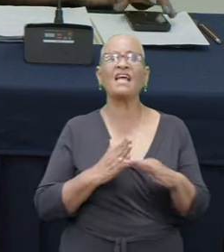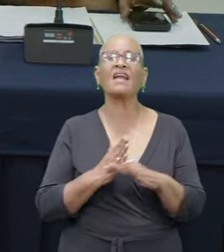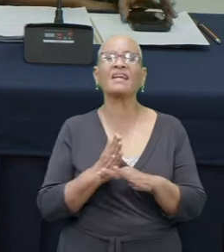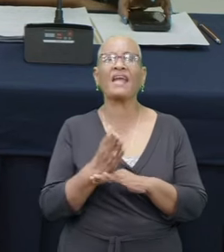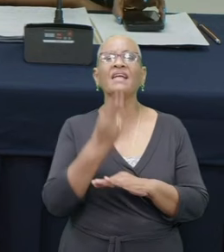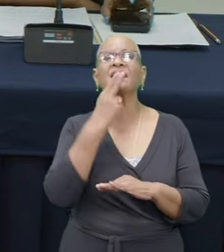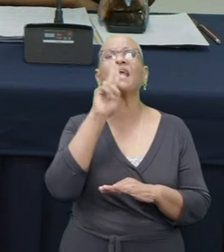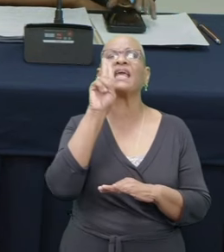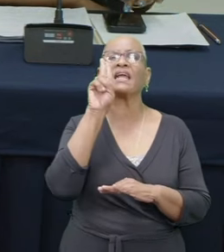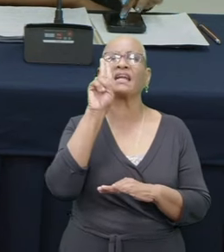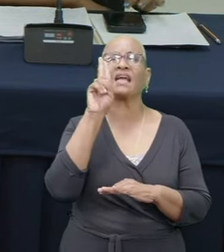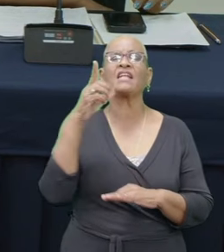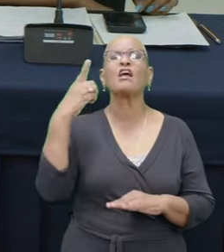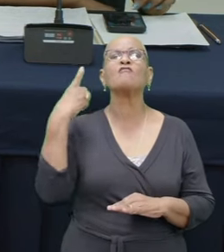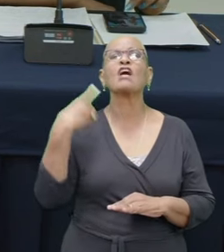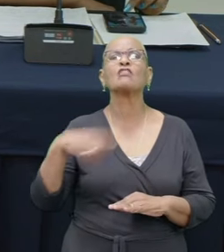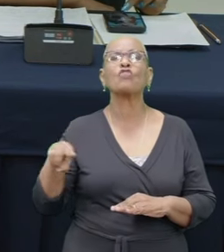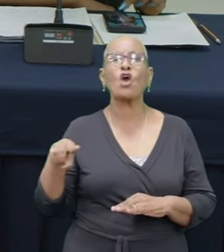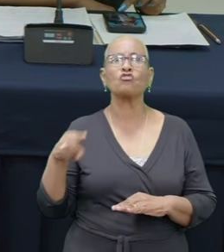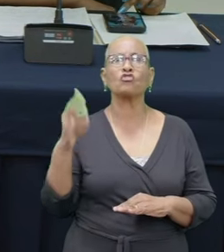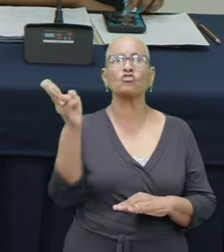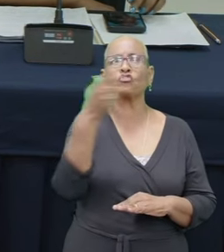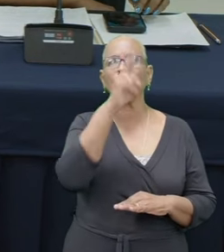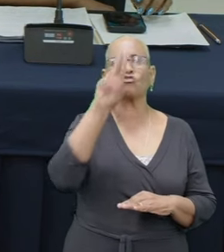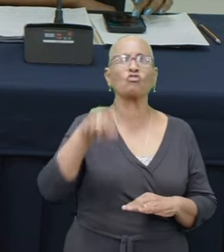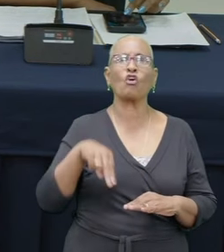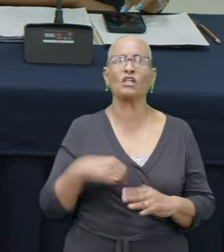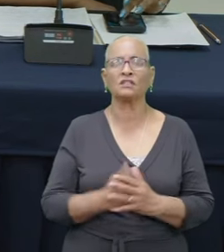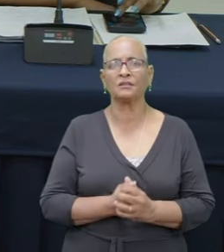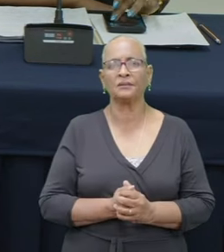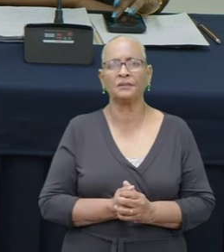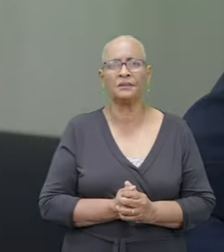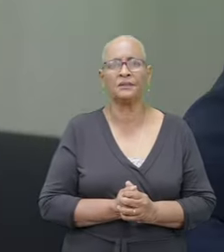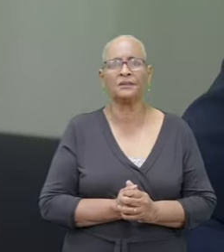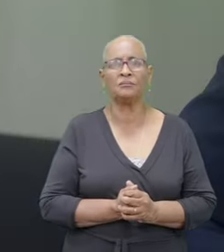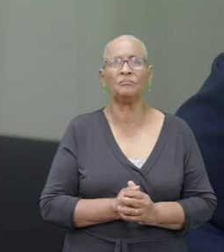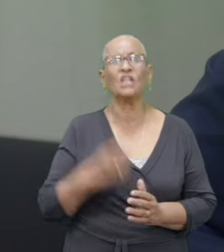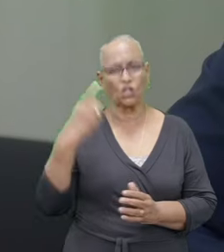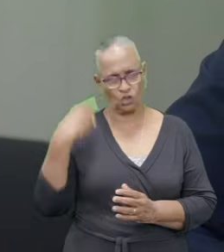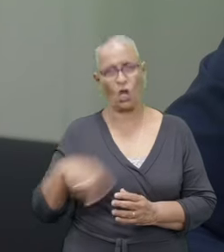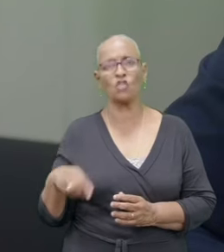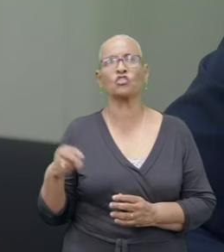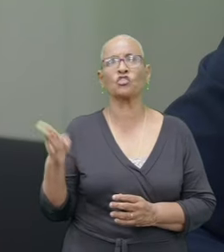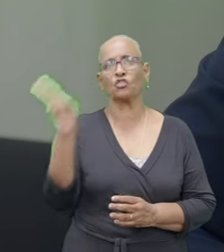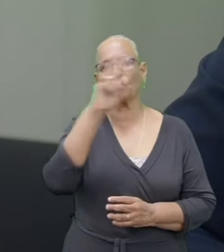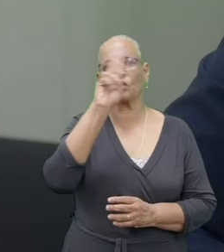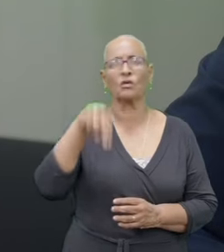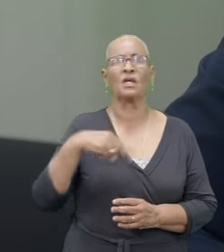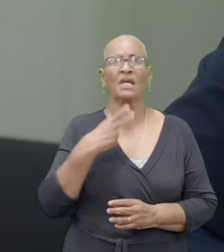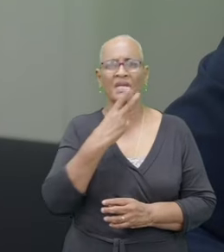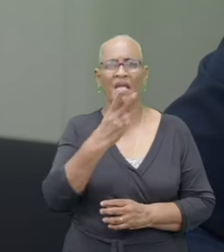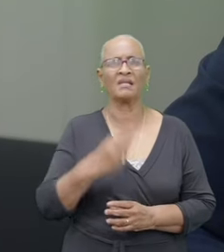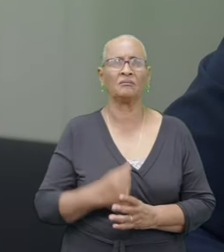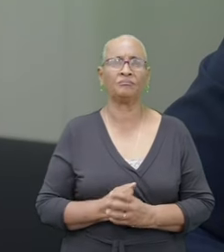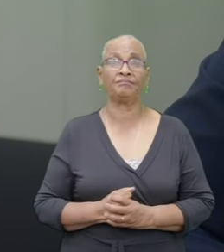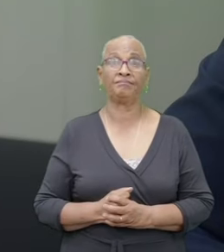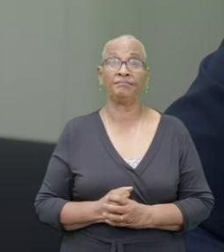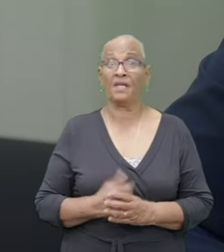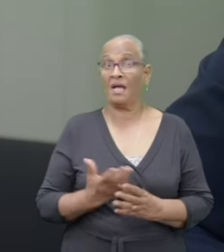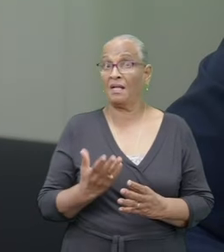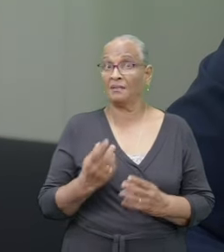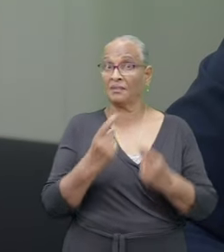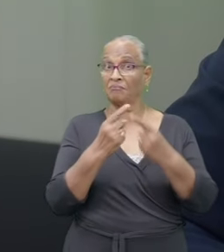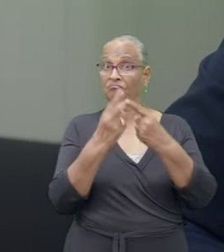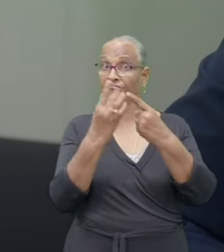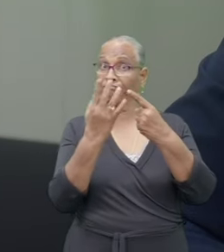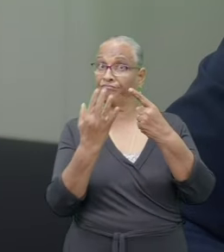van $1000. We kijken niet naar die 250 SRD. We kijken naar $1000. En in principe, als ik mijn berekening ga